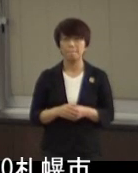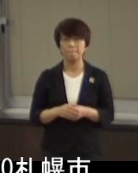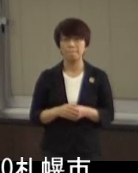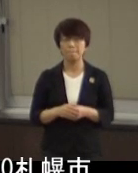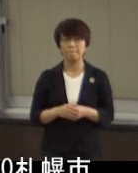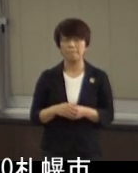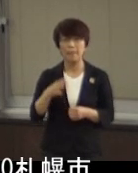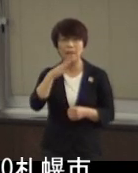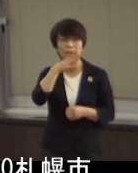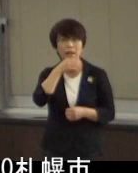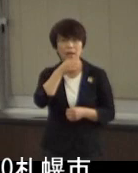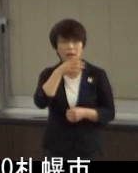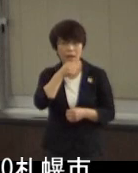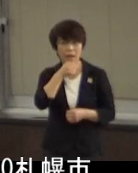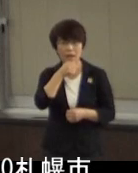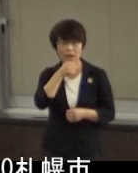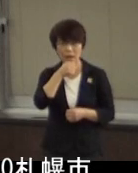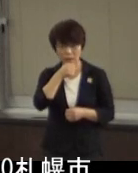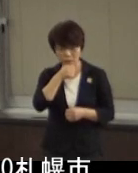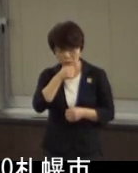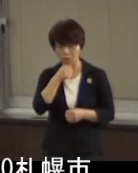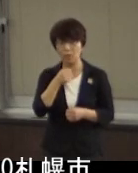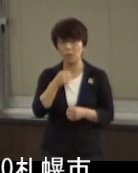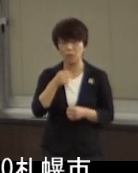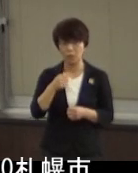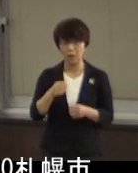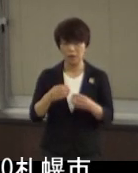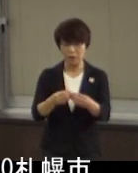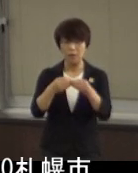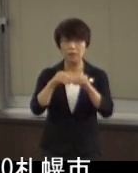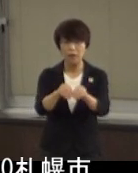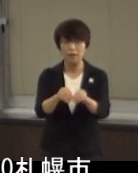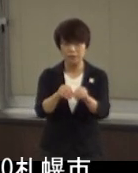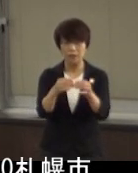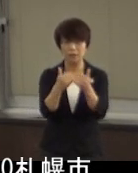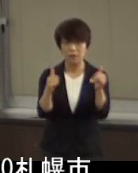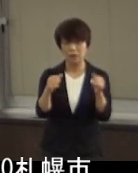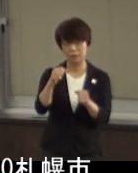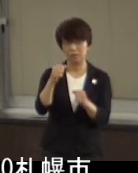年齢別の感染者数におきましては